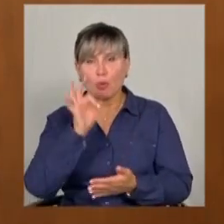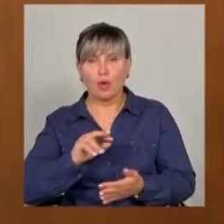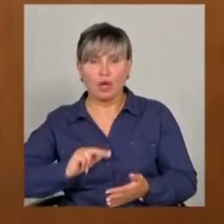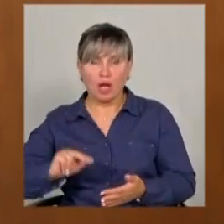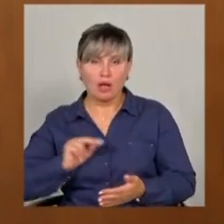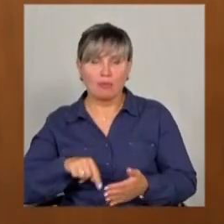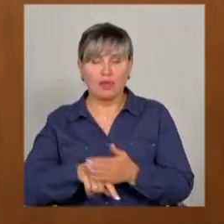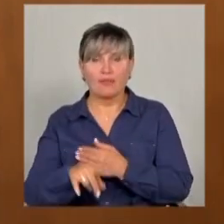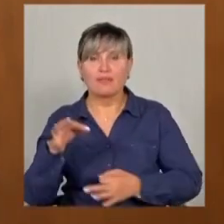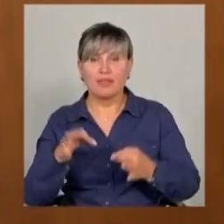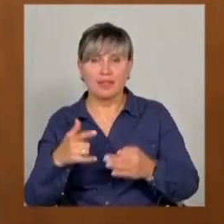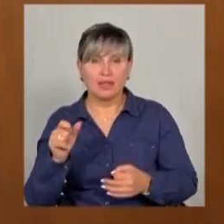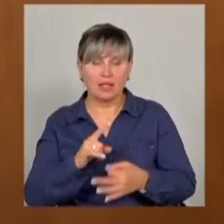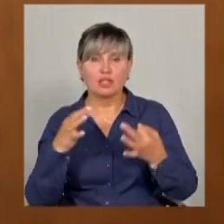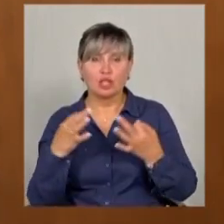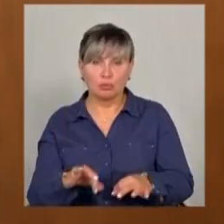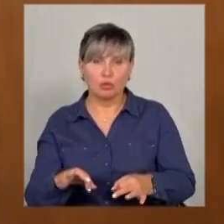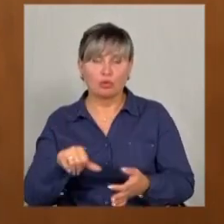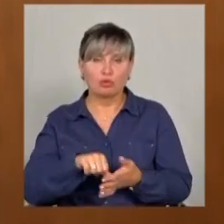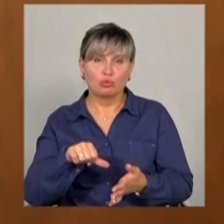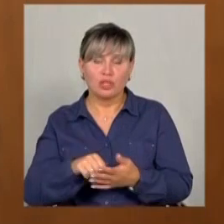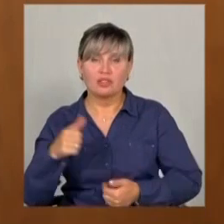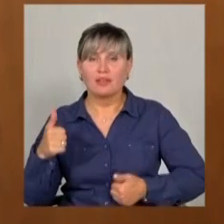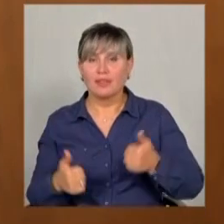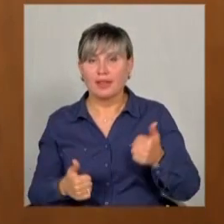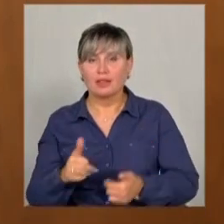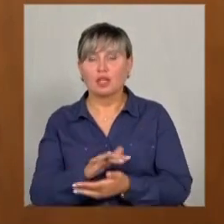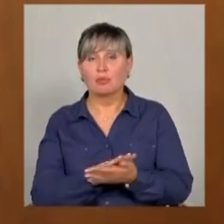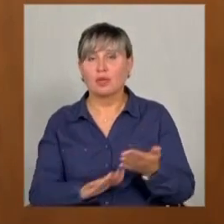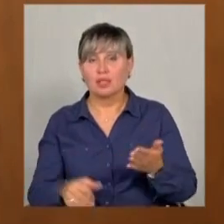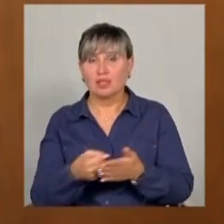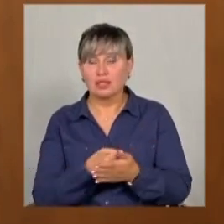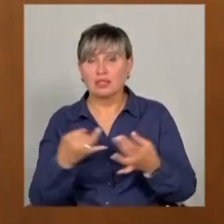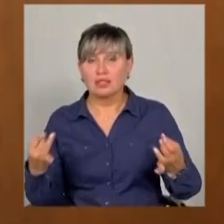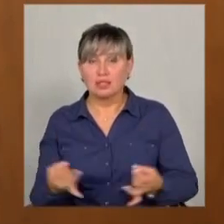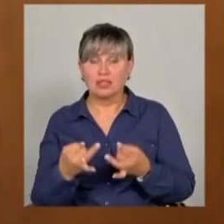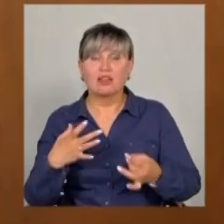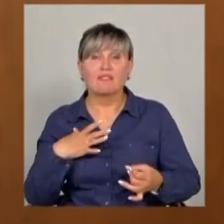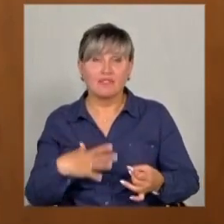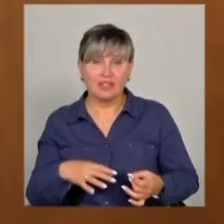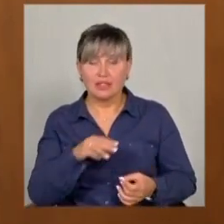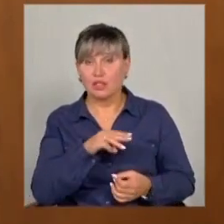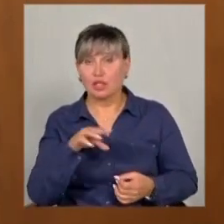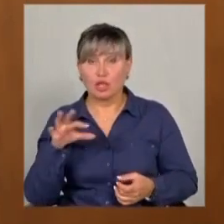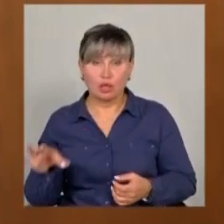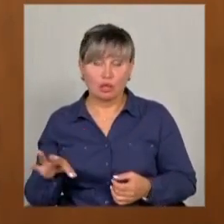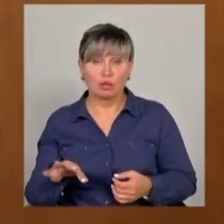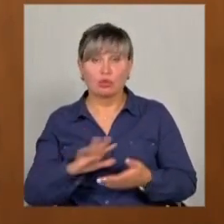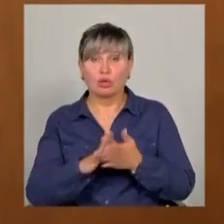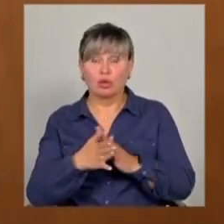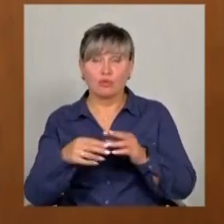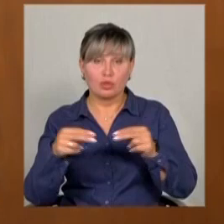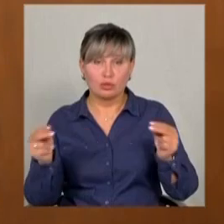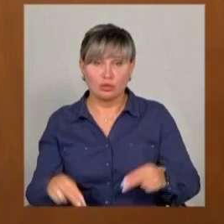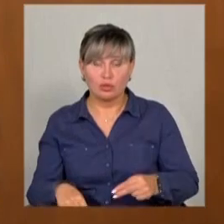в нефтегазовой сфере допустили их к участию в тендере продолжая лоббировать их интересы он вынудил уок USB заключить договор